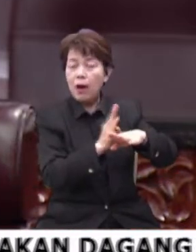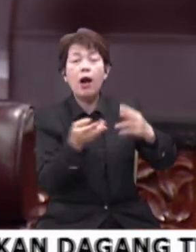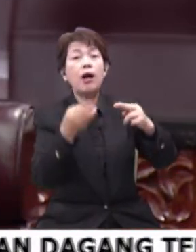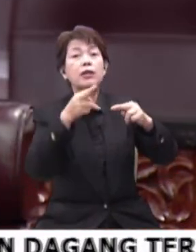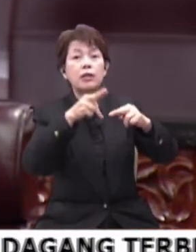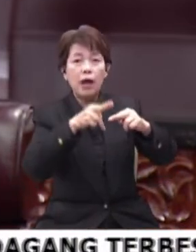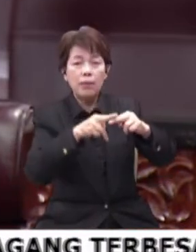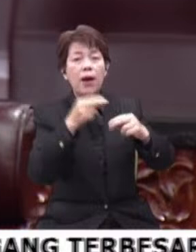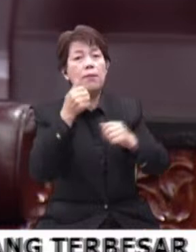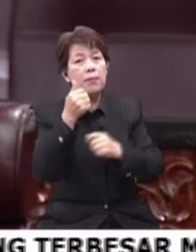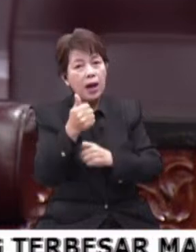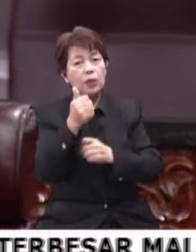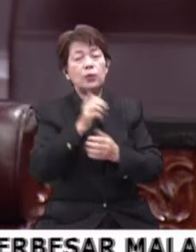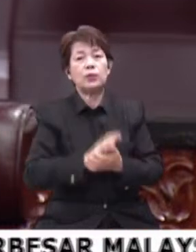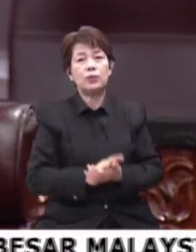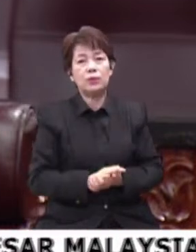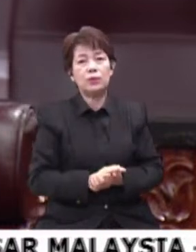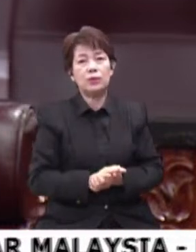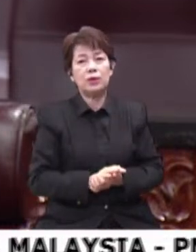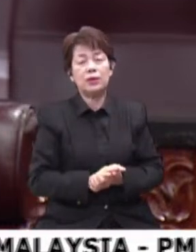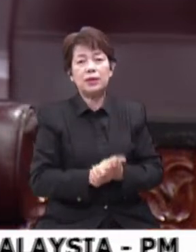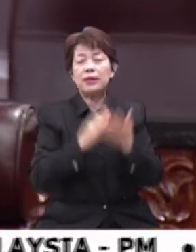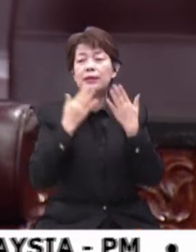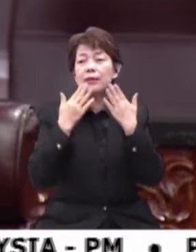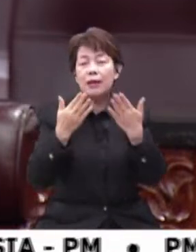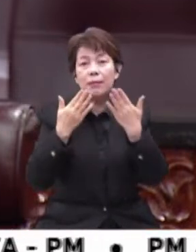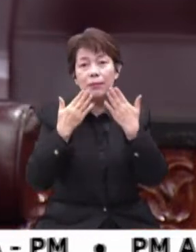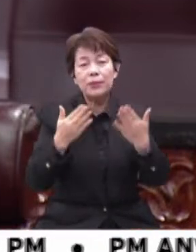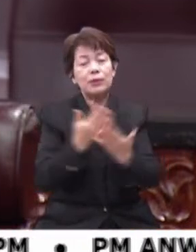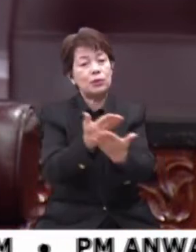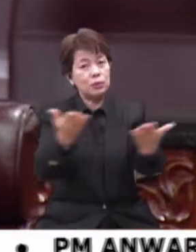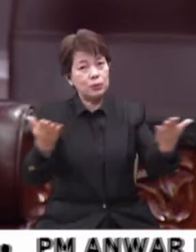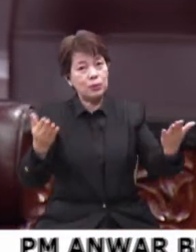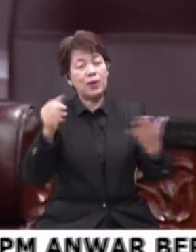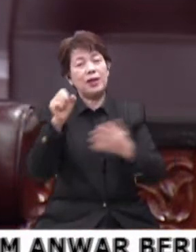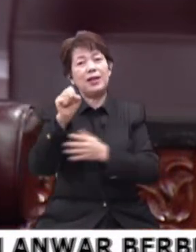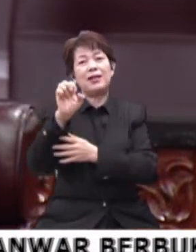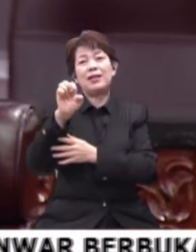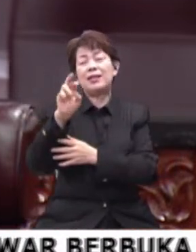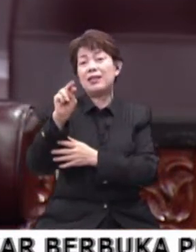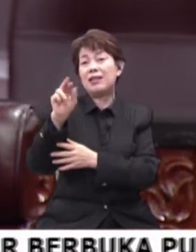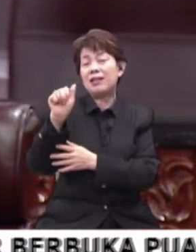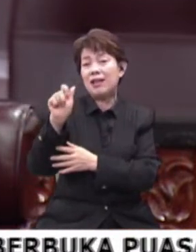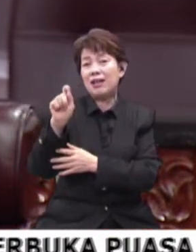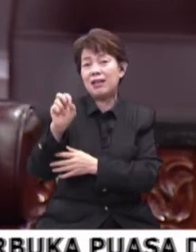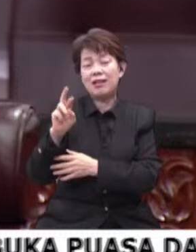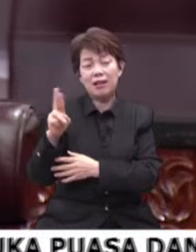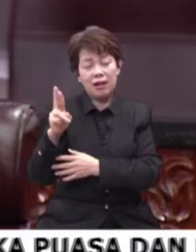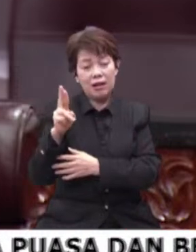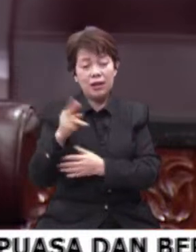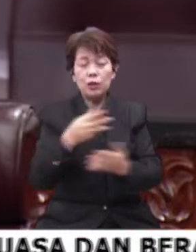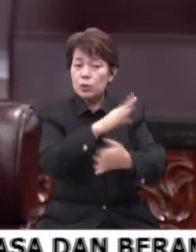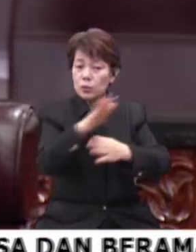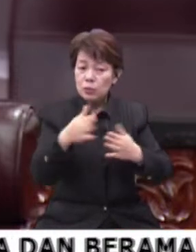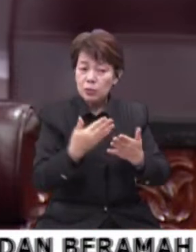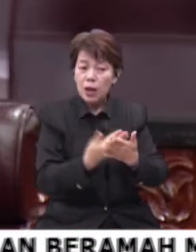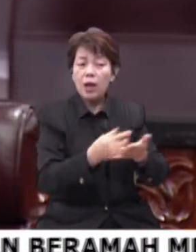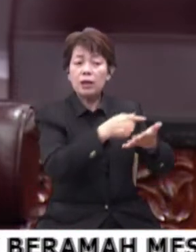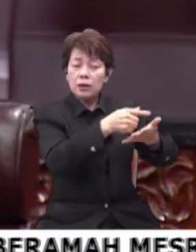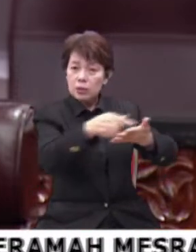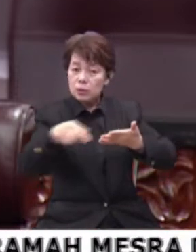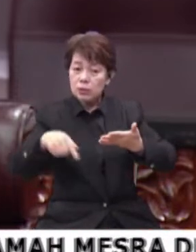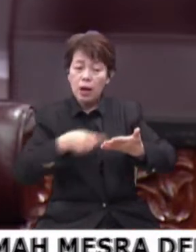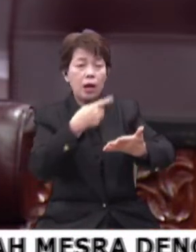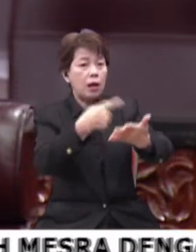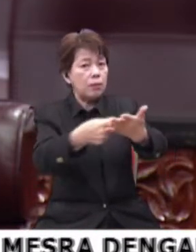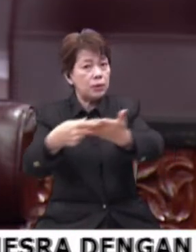saya menyambut baik hasrat dari memang itulah antara hasrat yang kita bincangkan